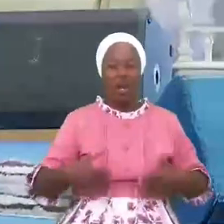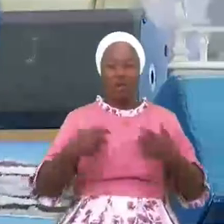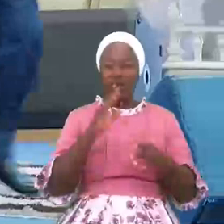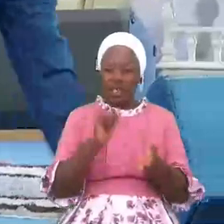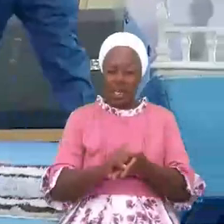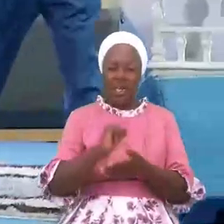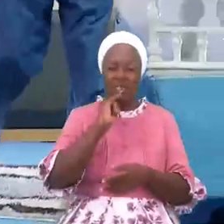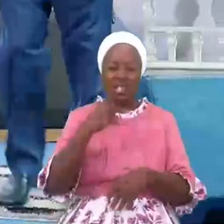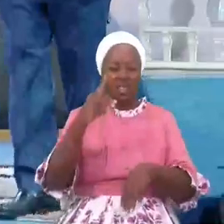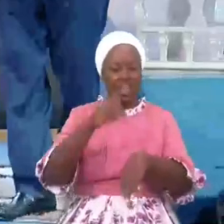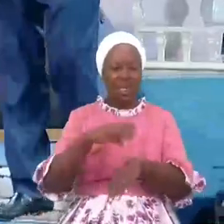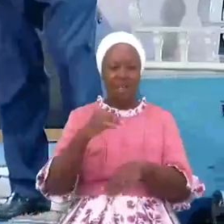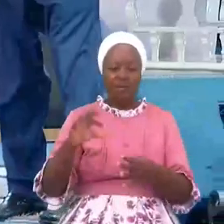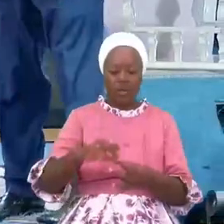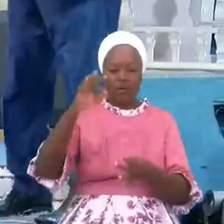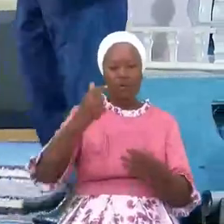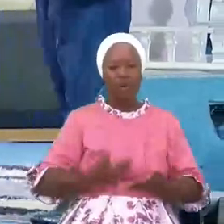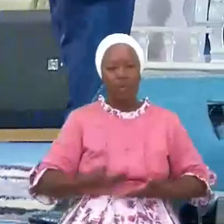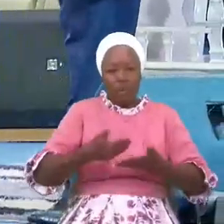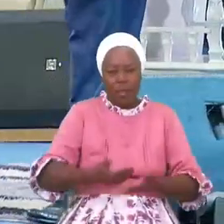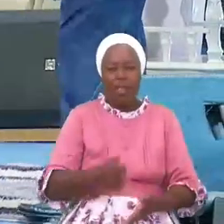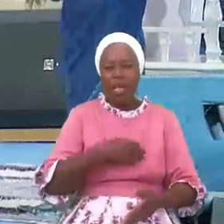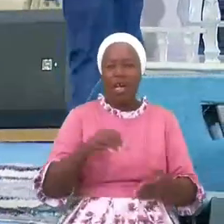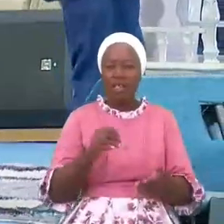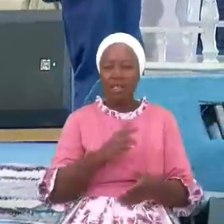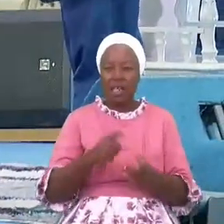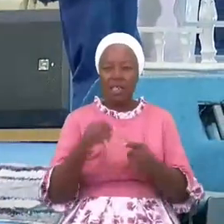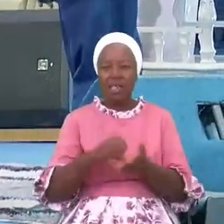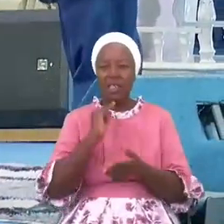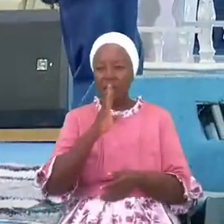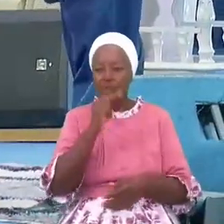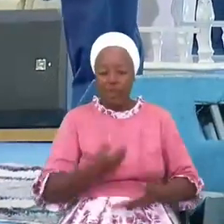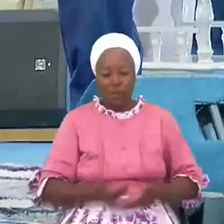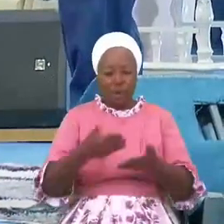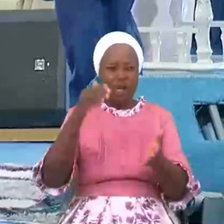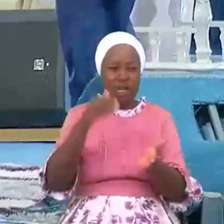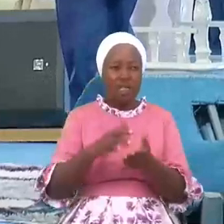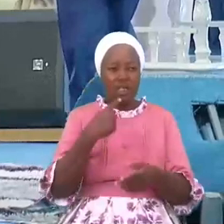la date de ta naissance spirituelle et c'est naître de nouveau. Et dit,